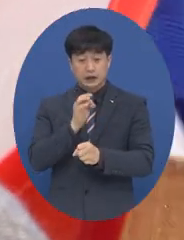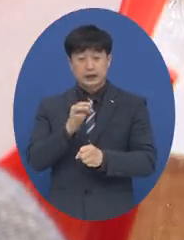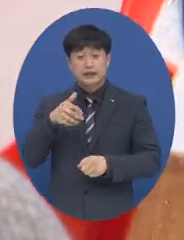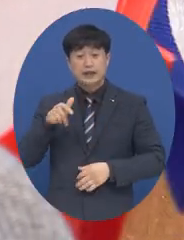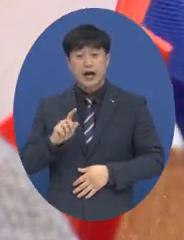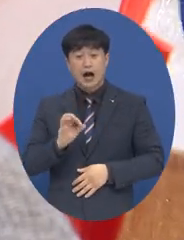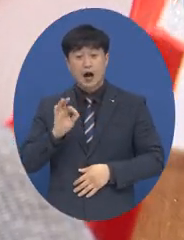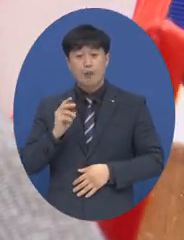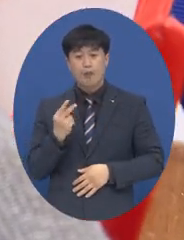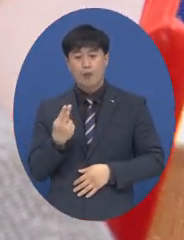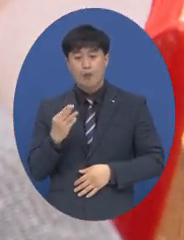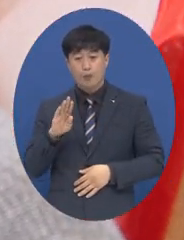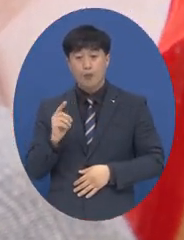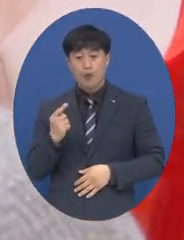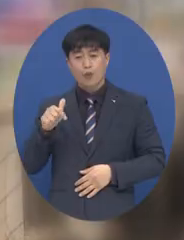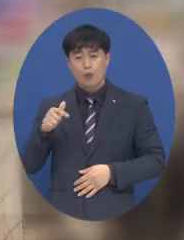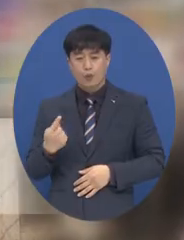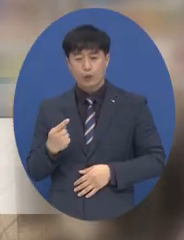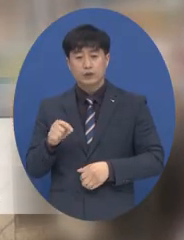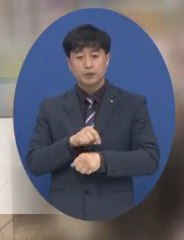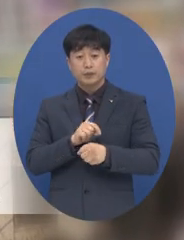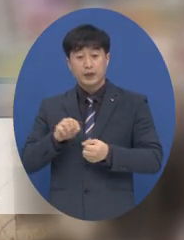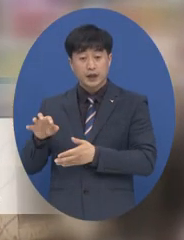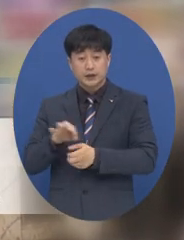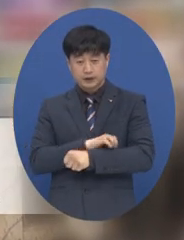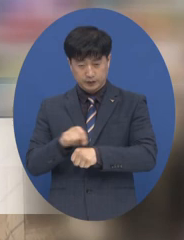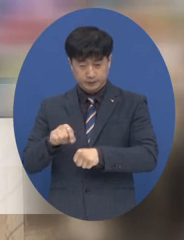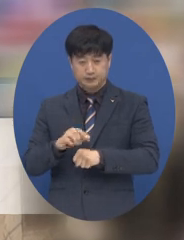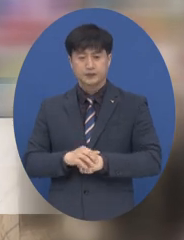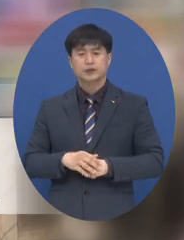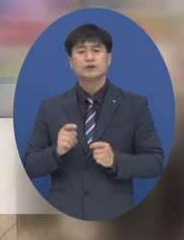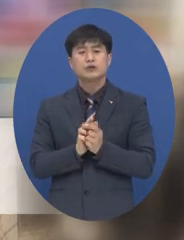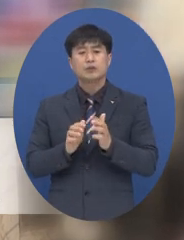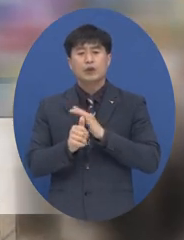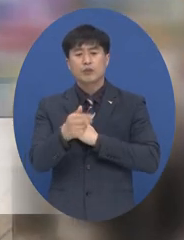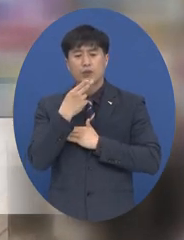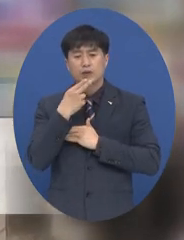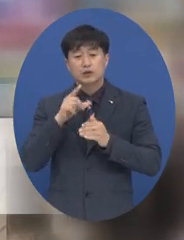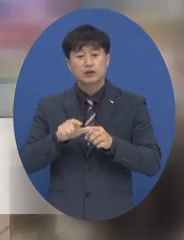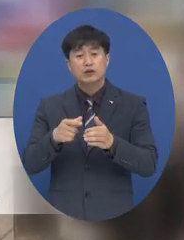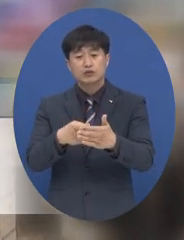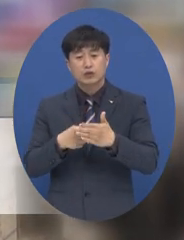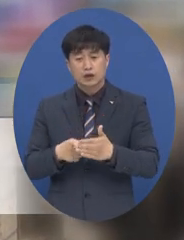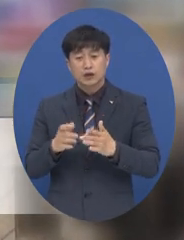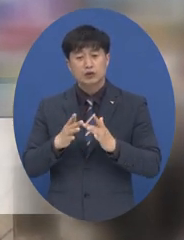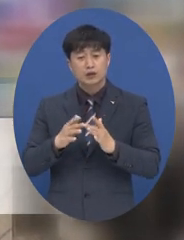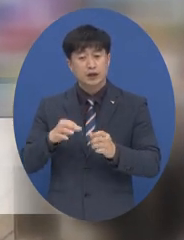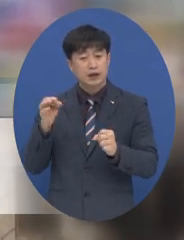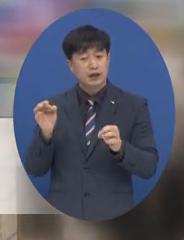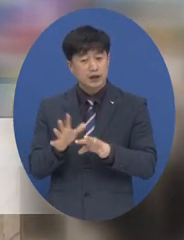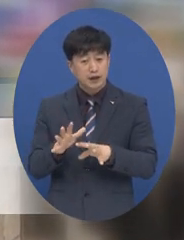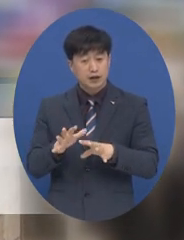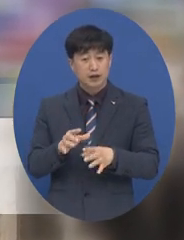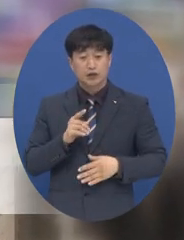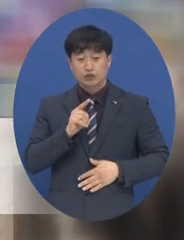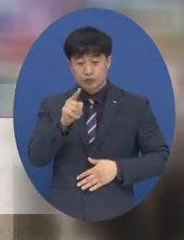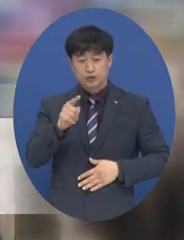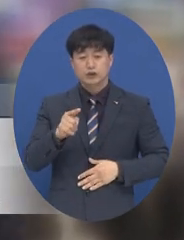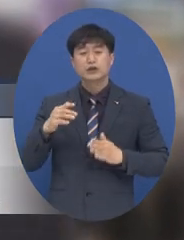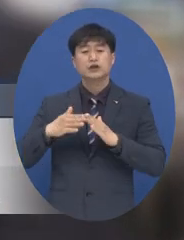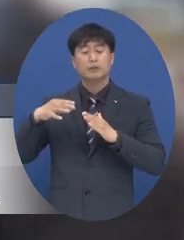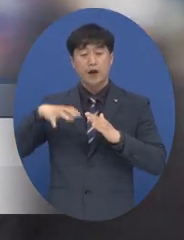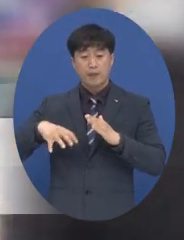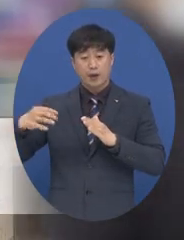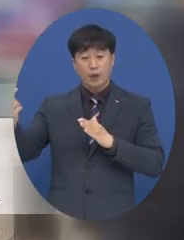장보고 배달특급 서비스입니다. 직접 안 나와도 되고 시간도 절약되고 온라인으로 해가지고 간단하게 해서 저희